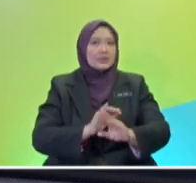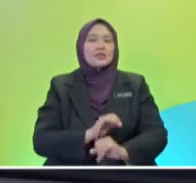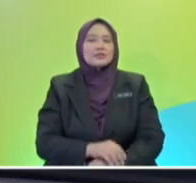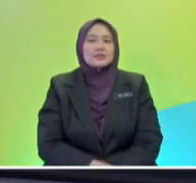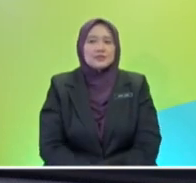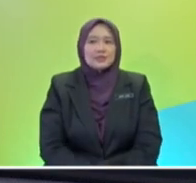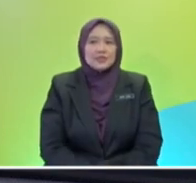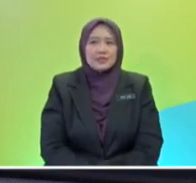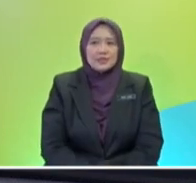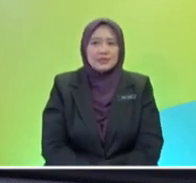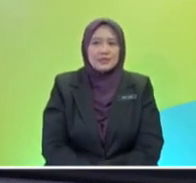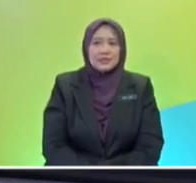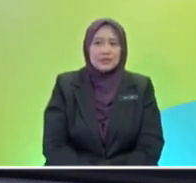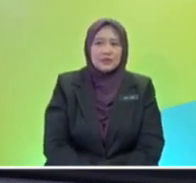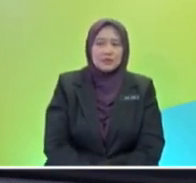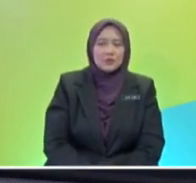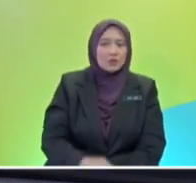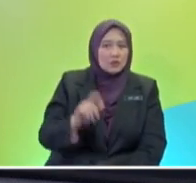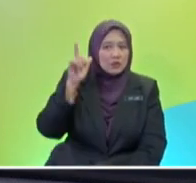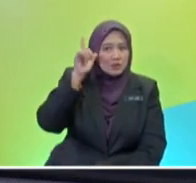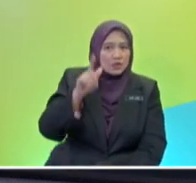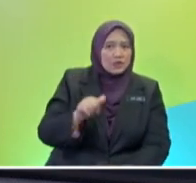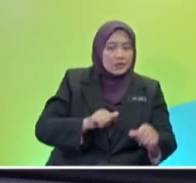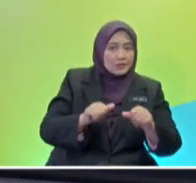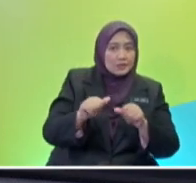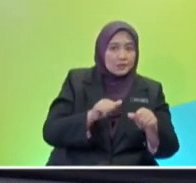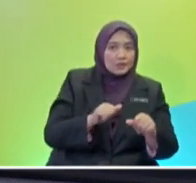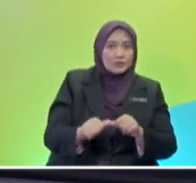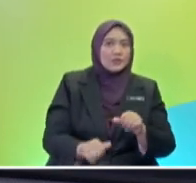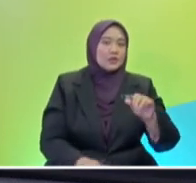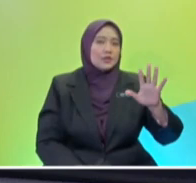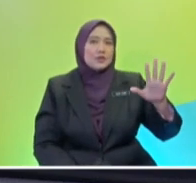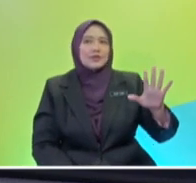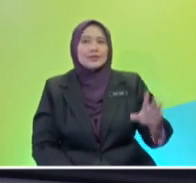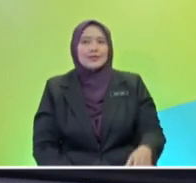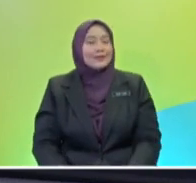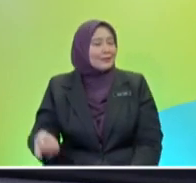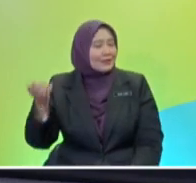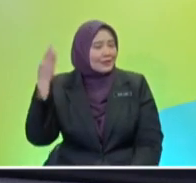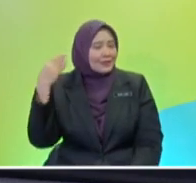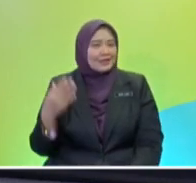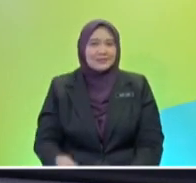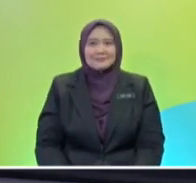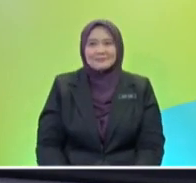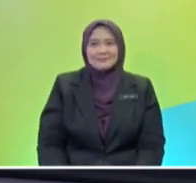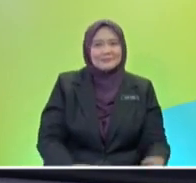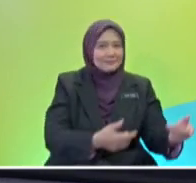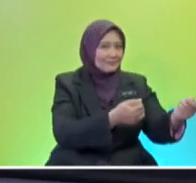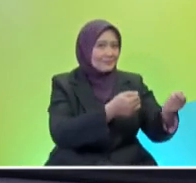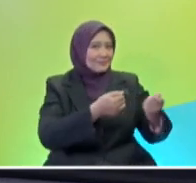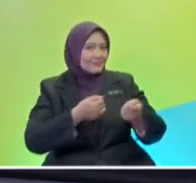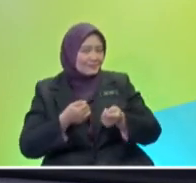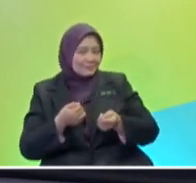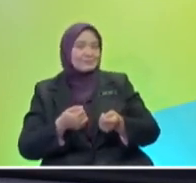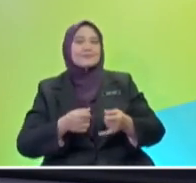kemudian nah ini equity yang telah dilakukan oleh Lisa menarik tali tarik tali